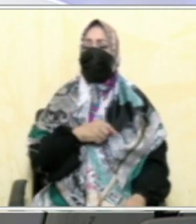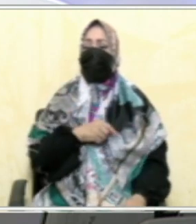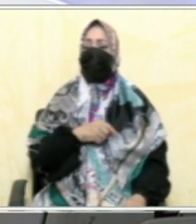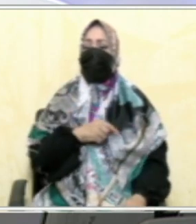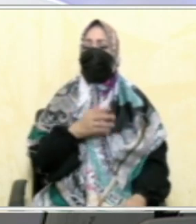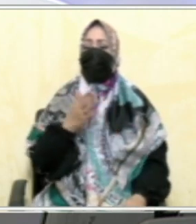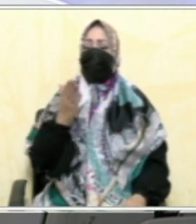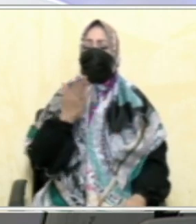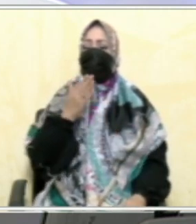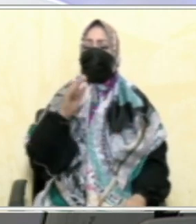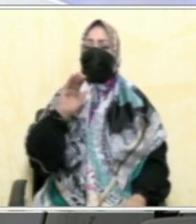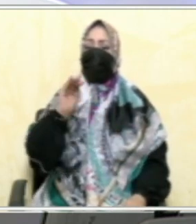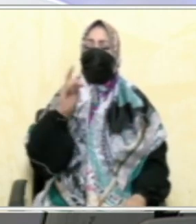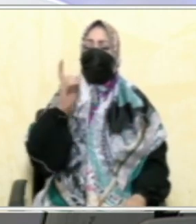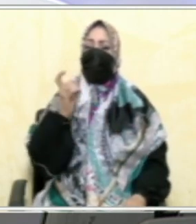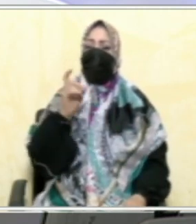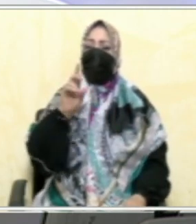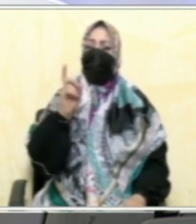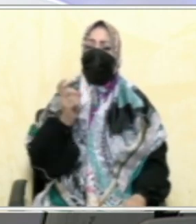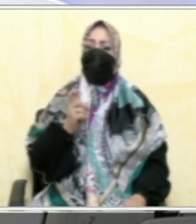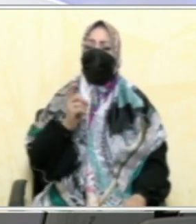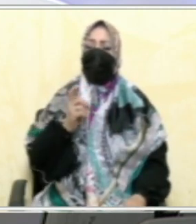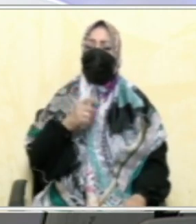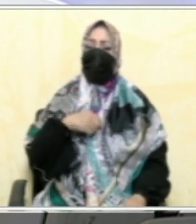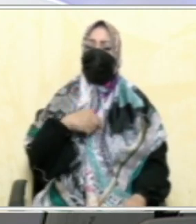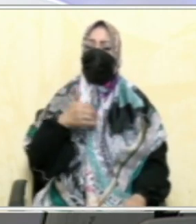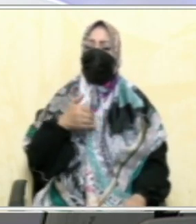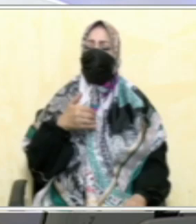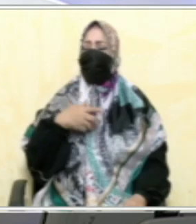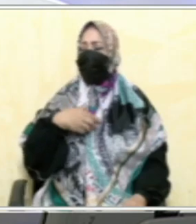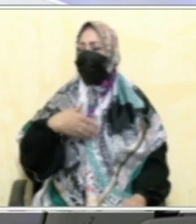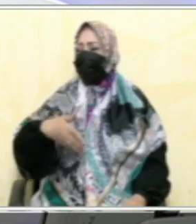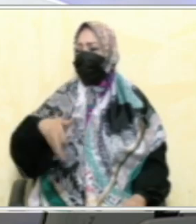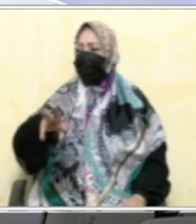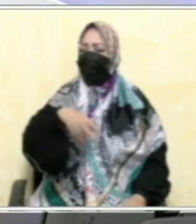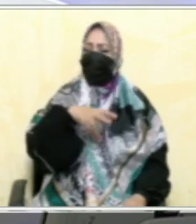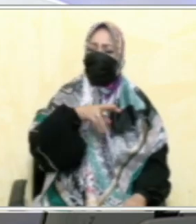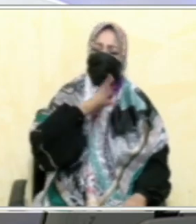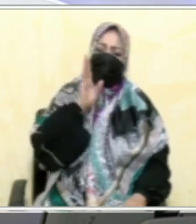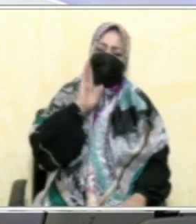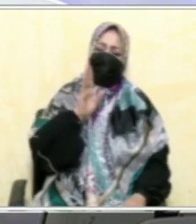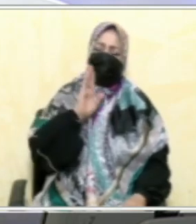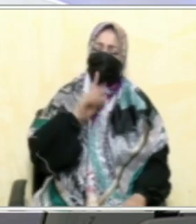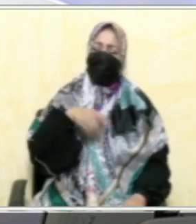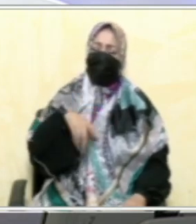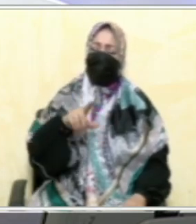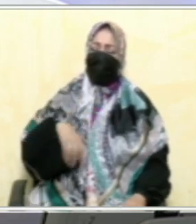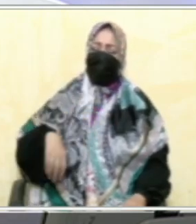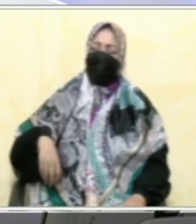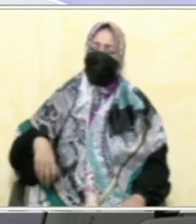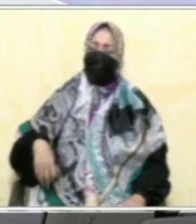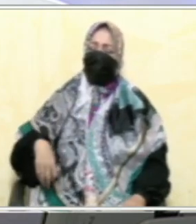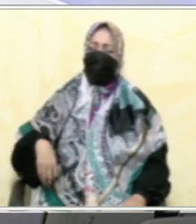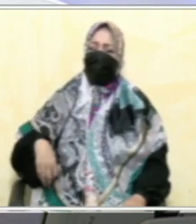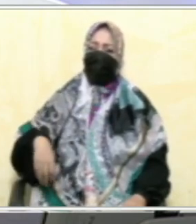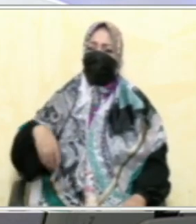لم يعني يتضجر من سؤاله، قال: نعم، وما العيب؟ نعم، علمنا